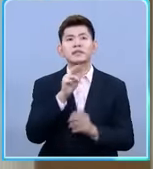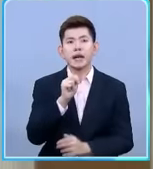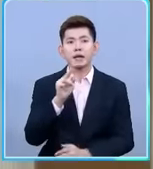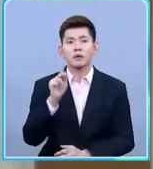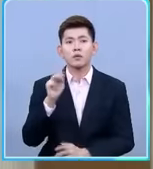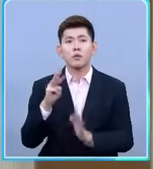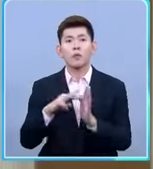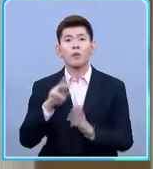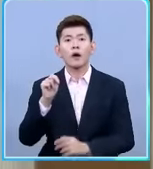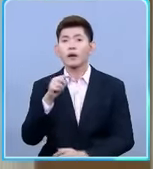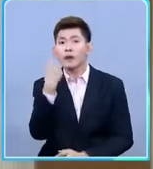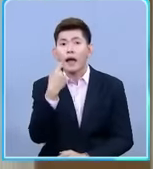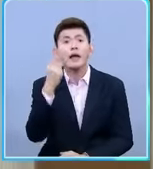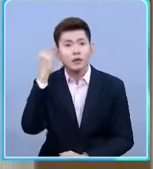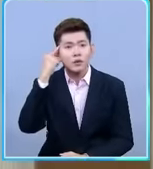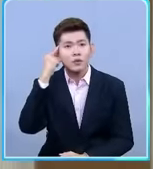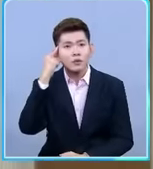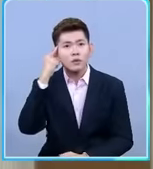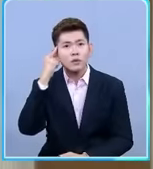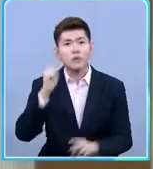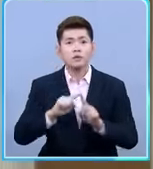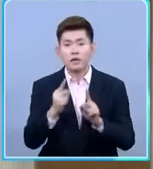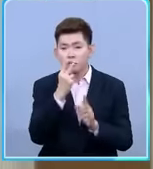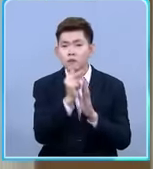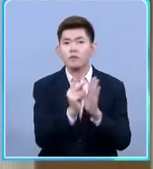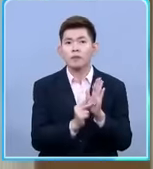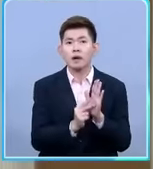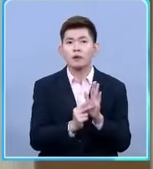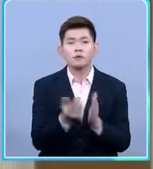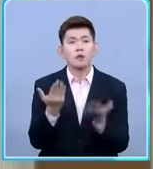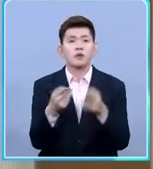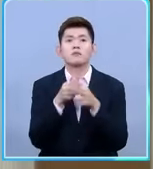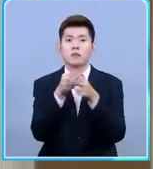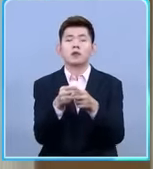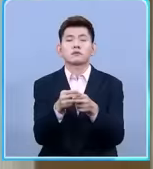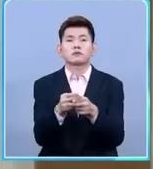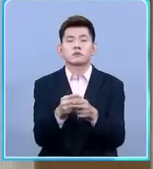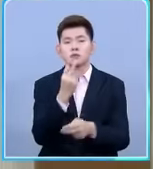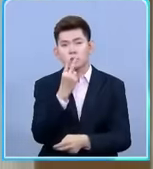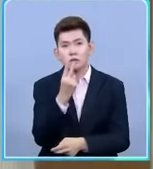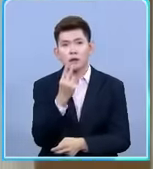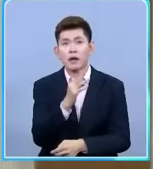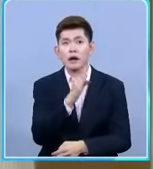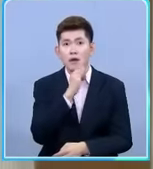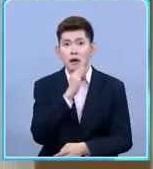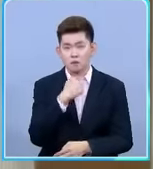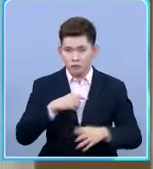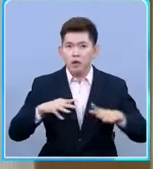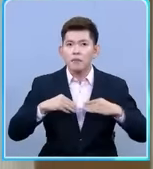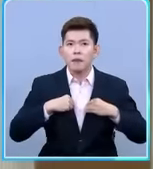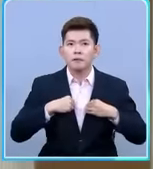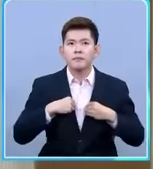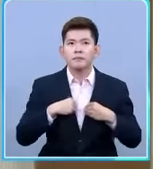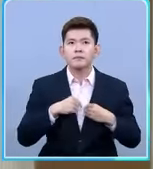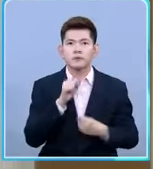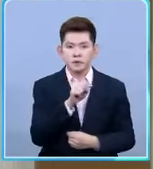รู้แต่ข้อกฎหมายอันนี้คุณเลือกเอาแล้วกันคุณโนชอยละคุณเลือกเอาระหว่างถ้าคุณยอมรับว่าไอ้สันคือสัน